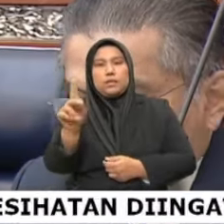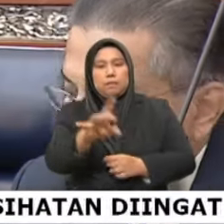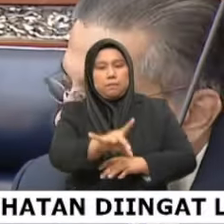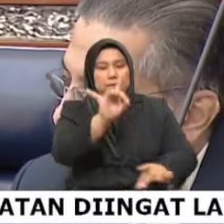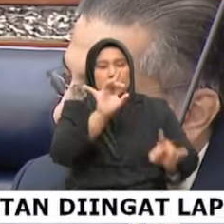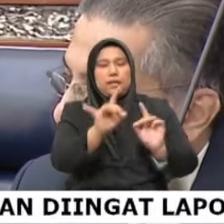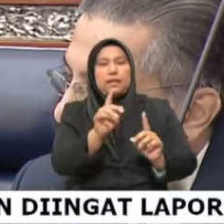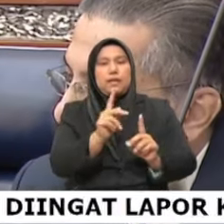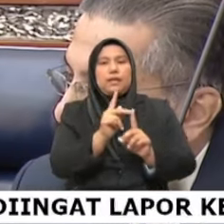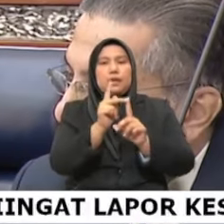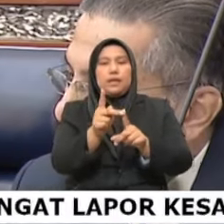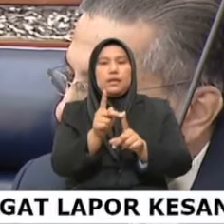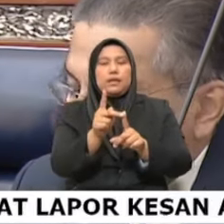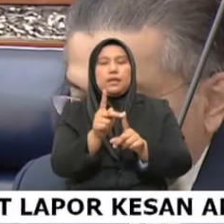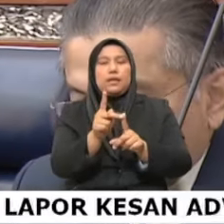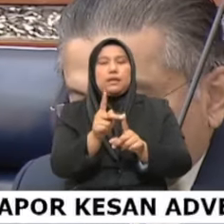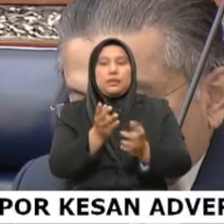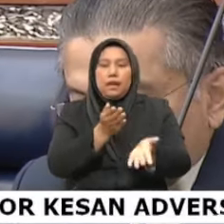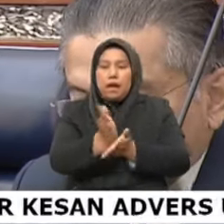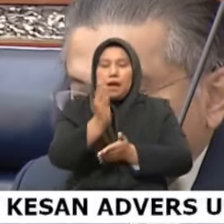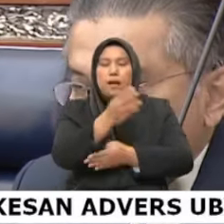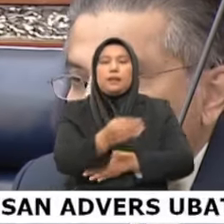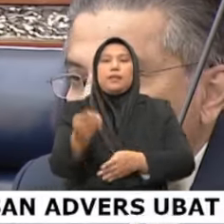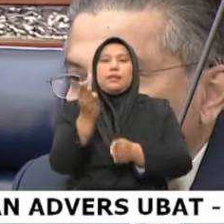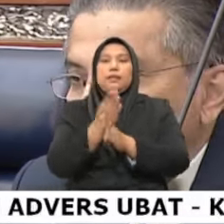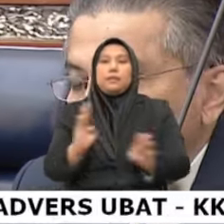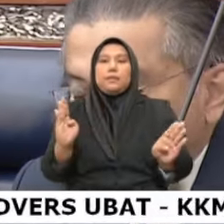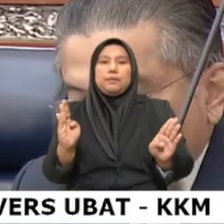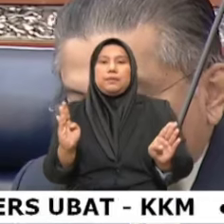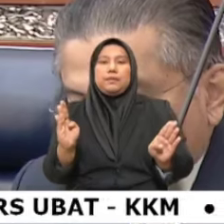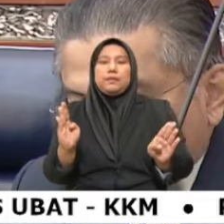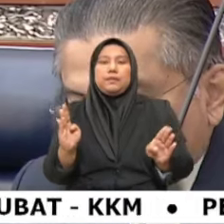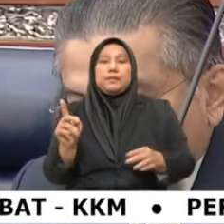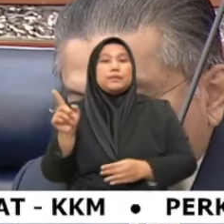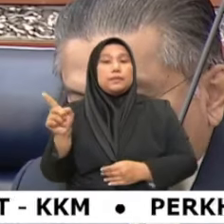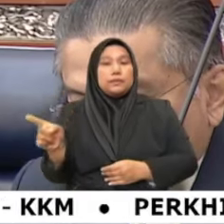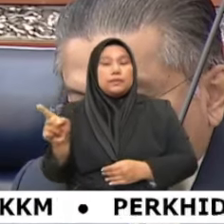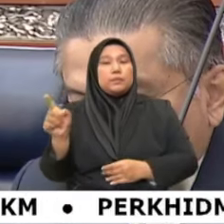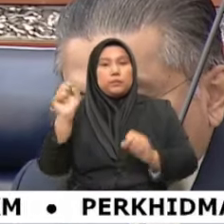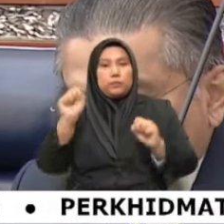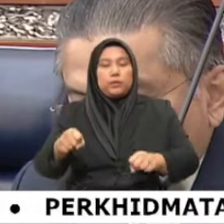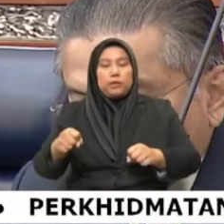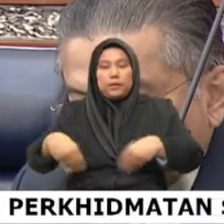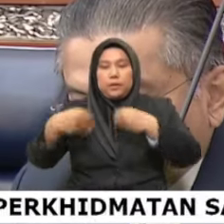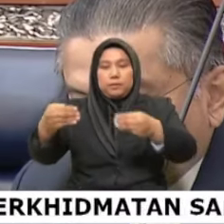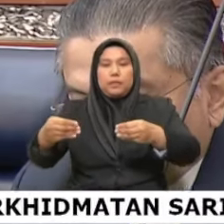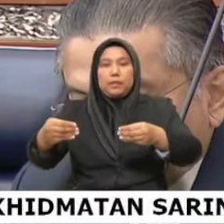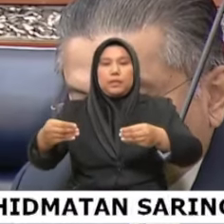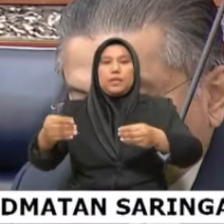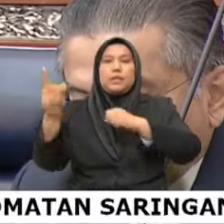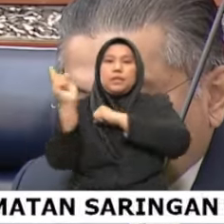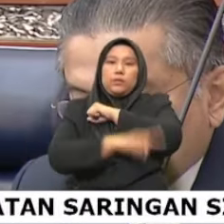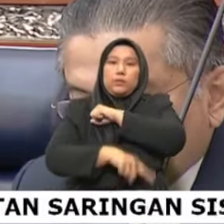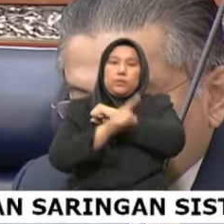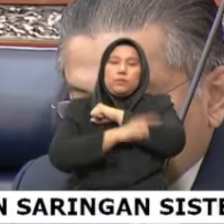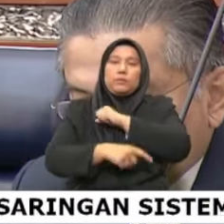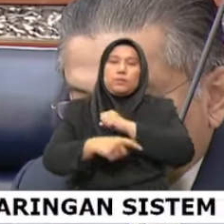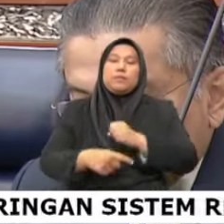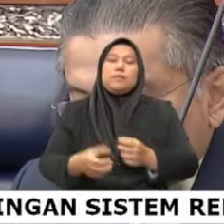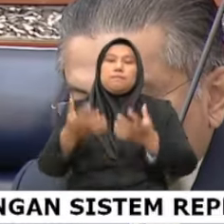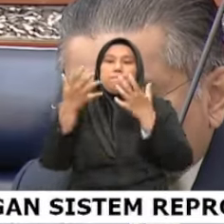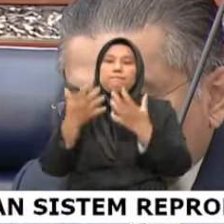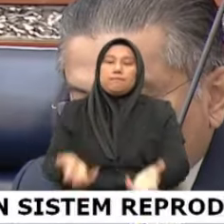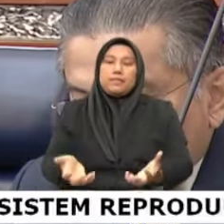pilihan apa nama, hak dan kebebasan. Baik. Supaya saya dia dah... dikenakan hukuman yang segeras-gerasnya. Supaya